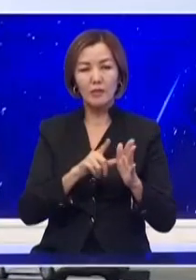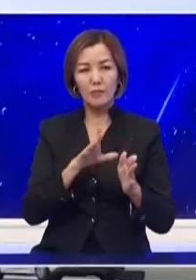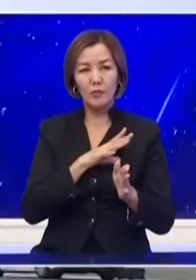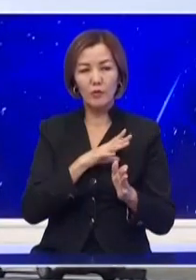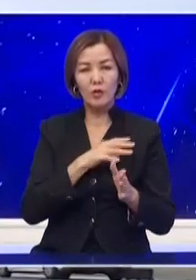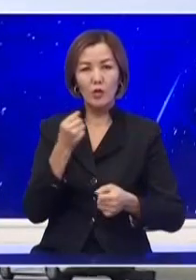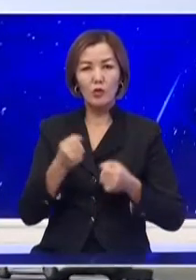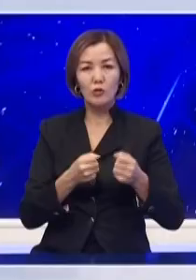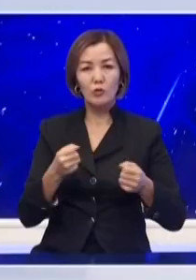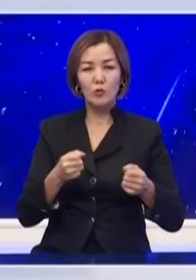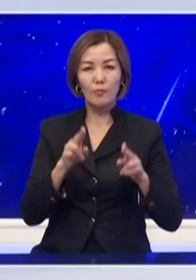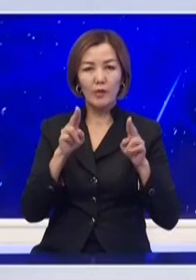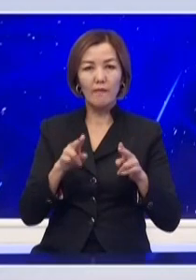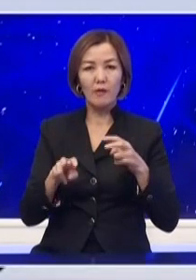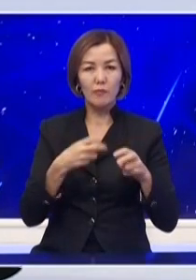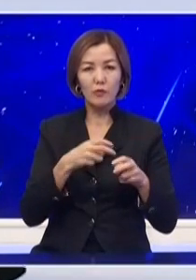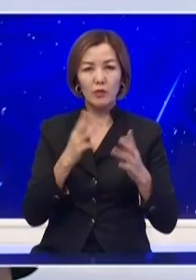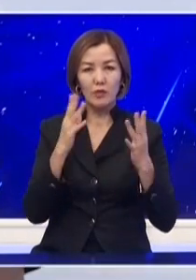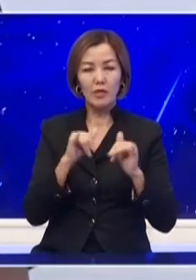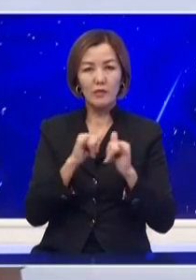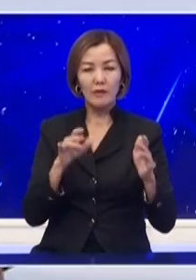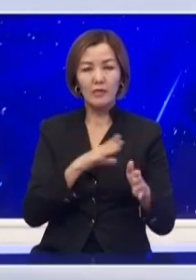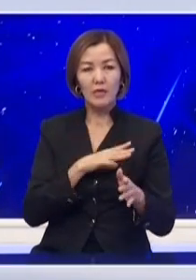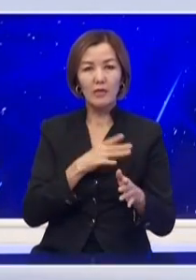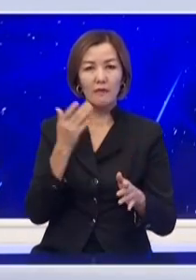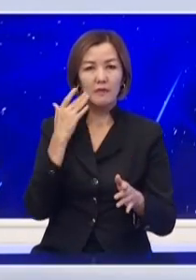тәртібін бұзғандардың саны артқан. Енді үнемі тас жолдарда